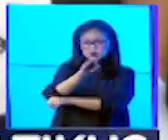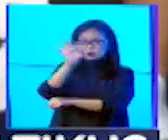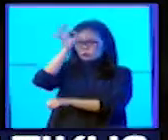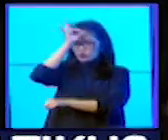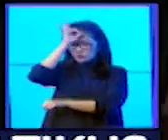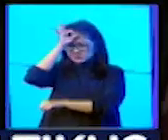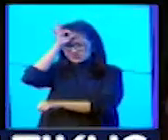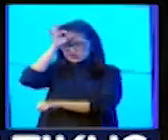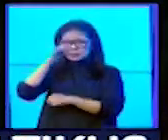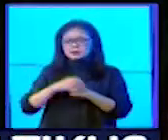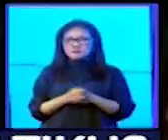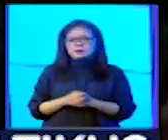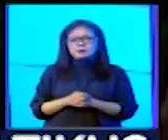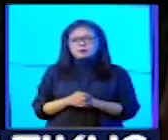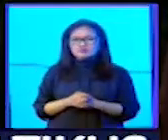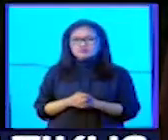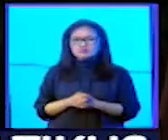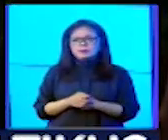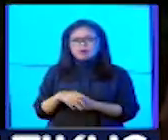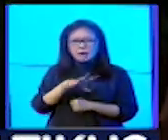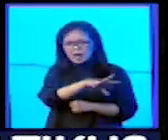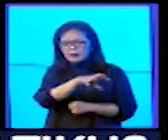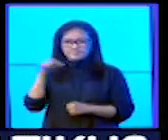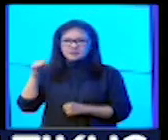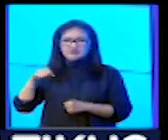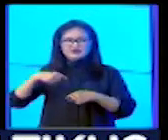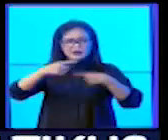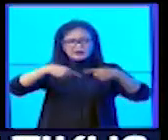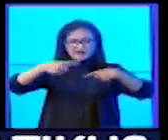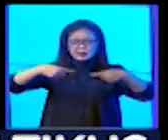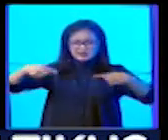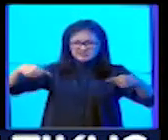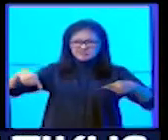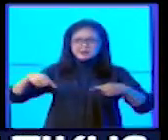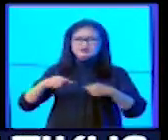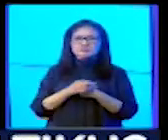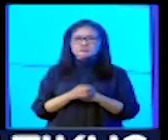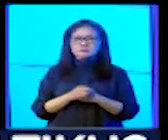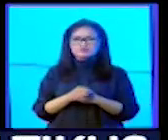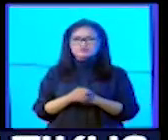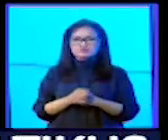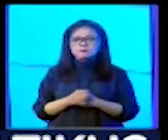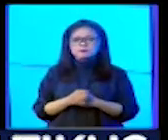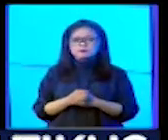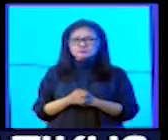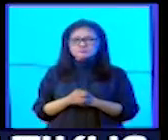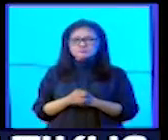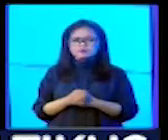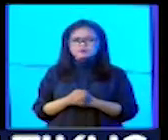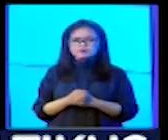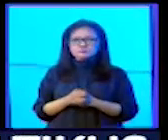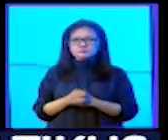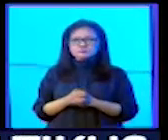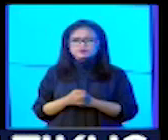yang digunakan untuk aliran listrik jebakan tikus yang dipasang di sawah waktu ngecek ini akan ditulis